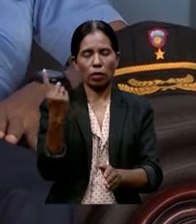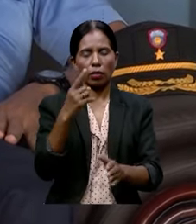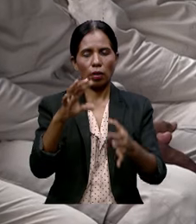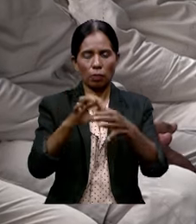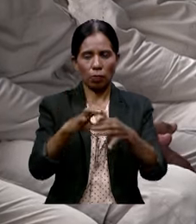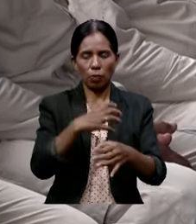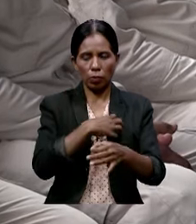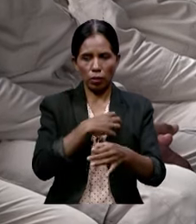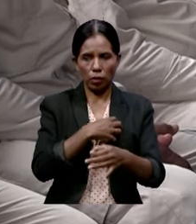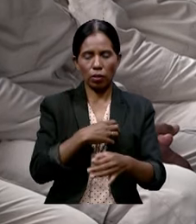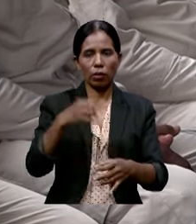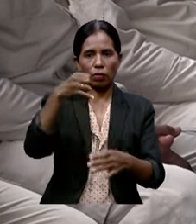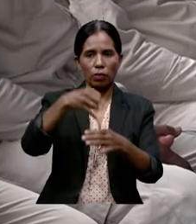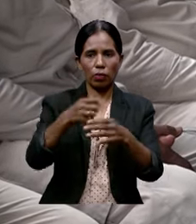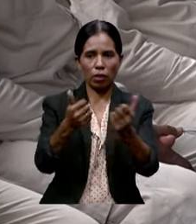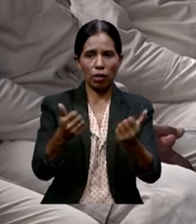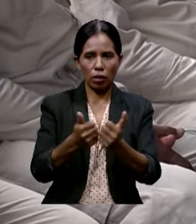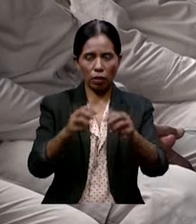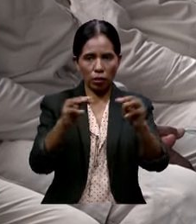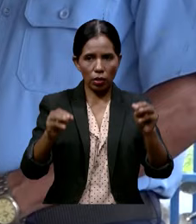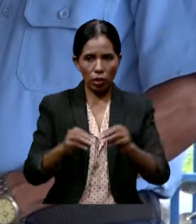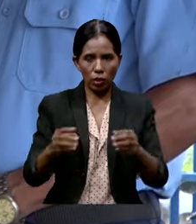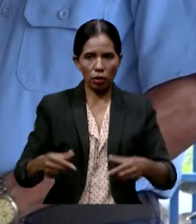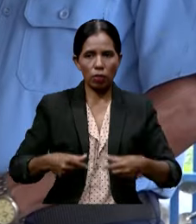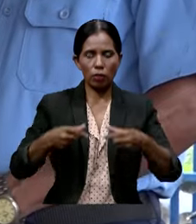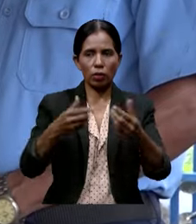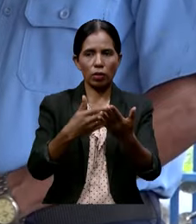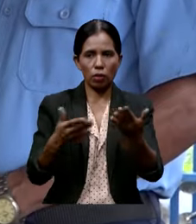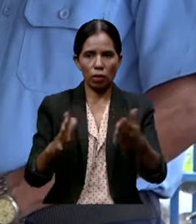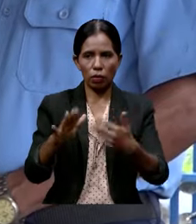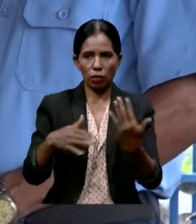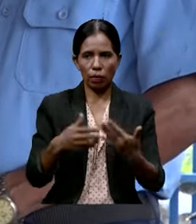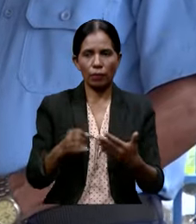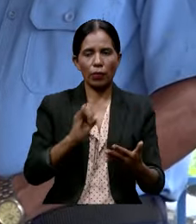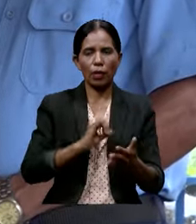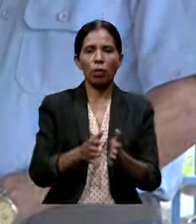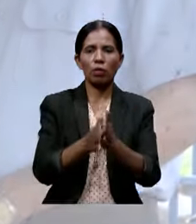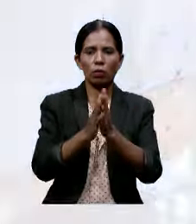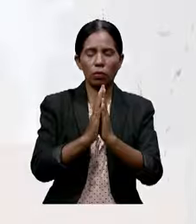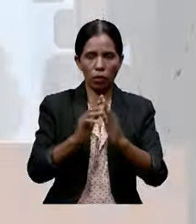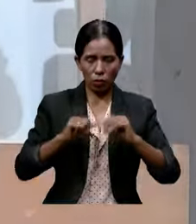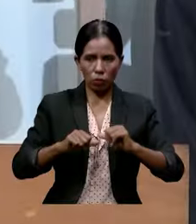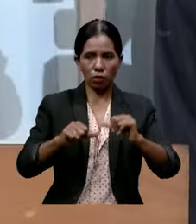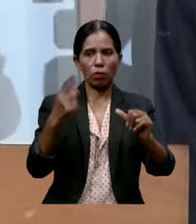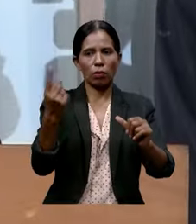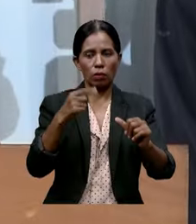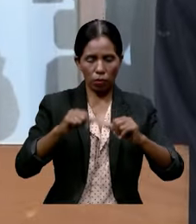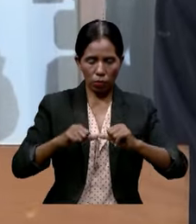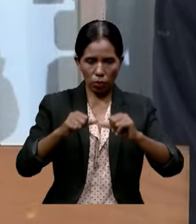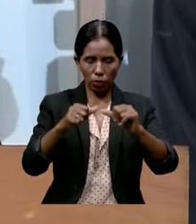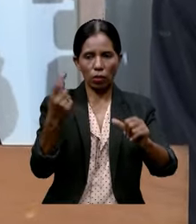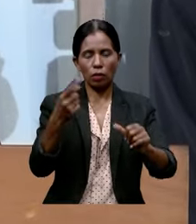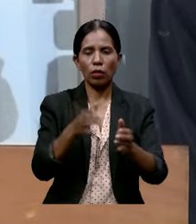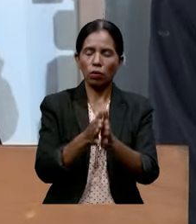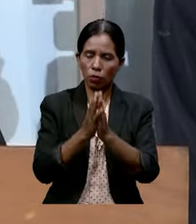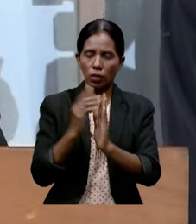polícia ne be envolve ia arte marcés no arte rituais atu entrega atributo. Ia usa ma comando atu continua na fatin, lá na fatin, perhuso